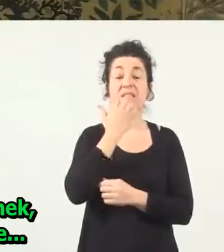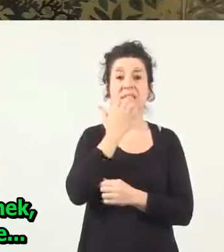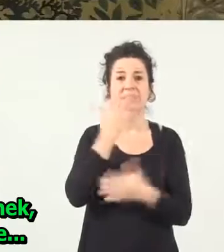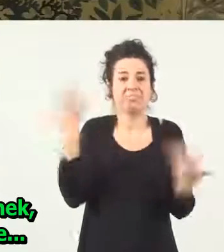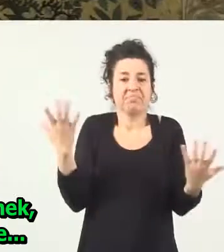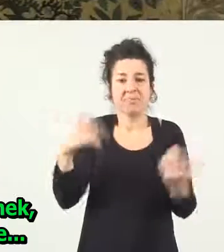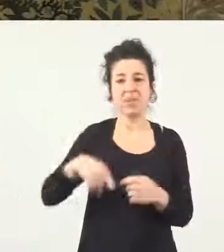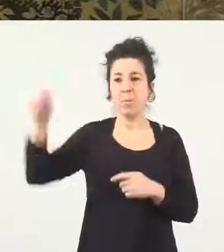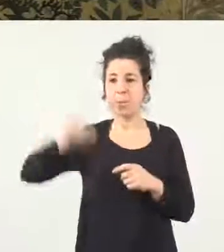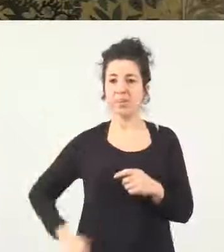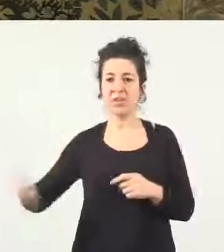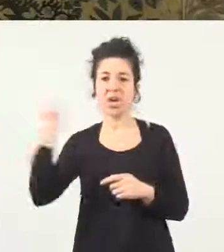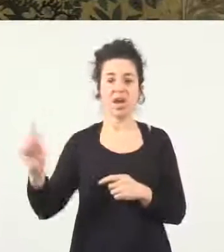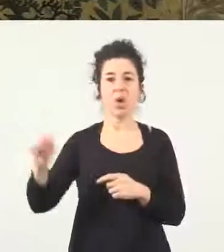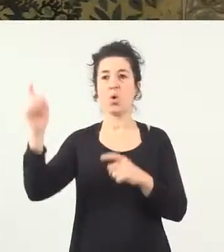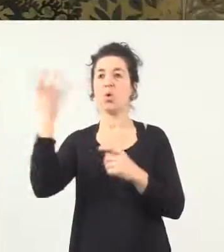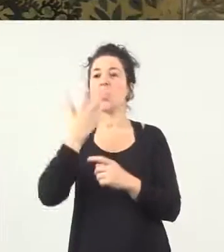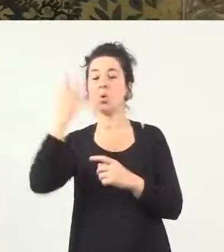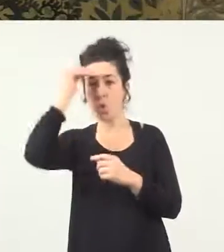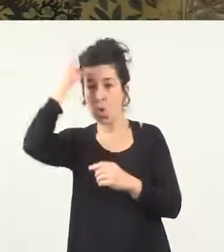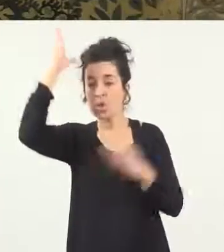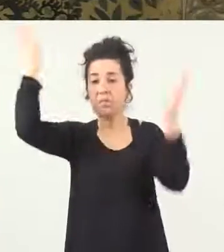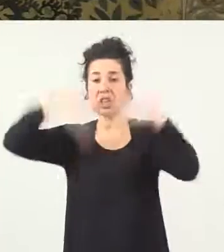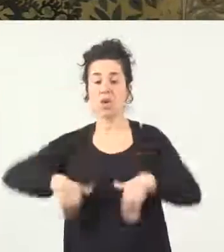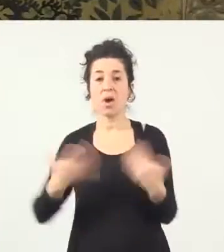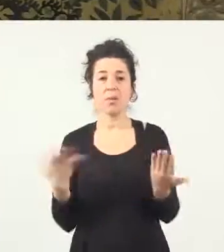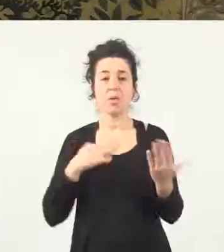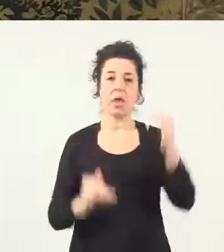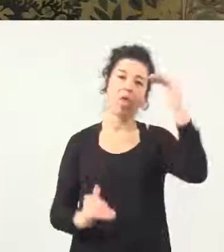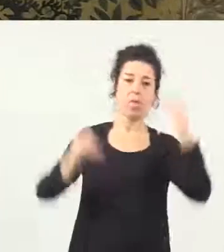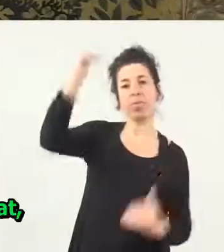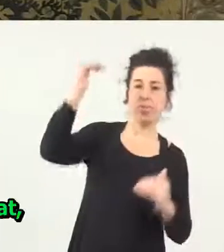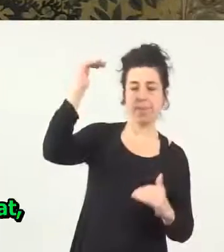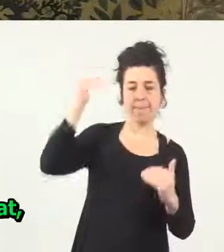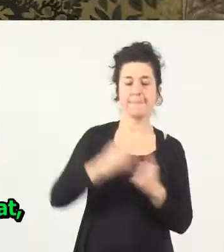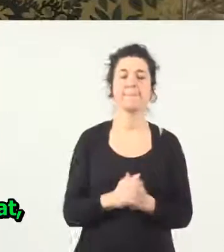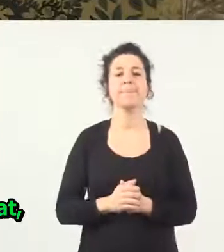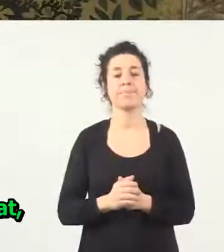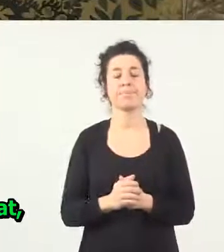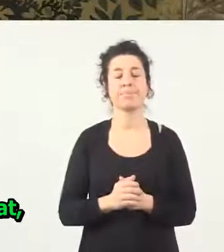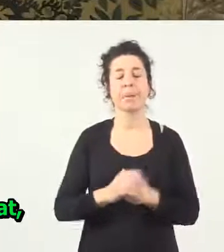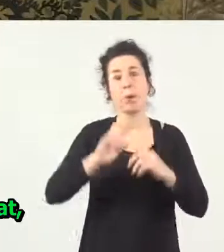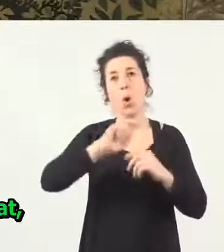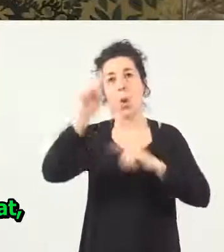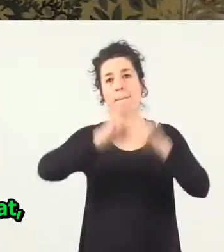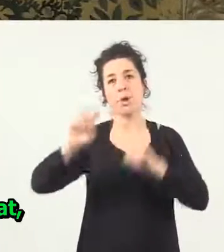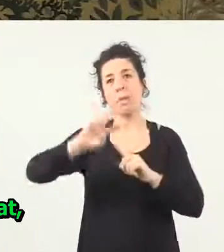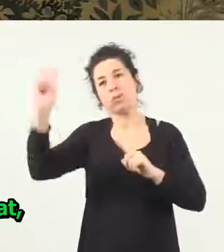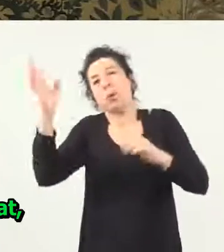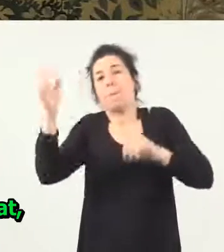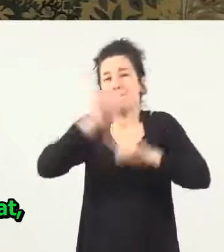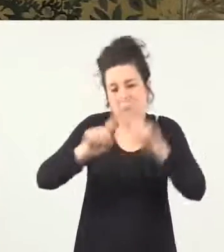ez direnak, ez badakite hor sortu daiteke nire ustez ba deskompentsazio bat, ezta? Beste problema, bueno, beste problema bat, beste gai